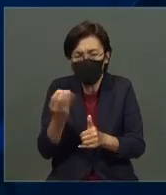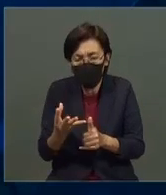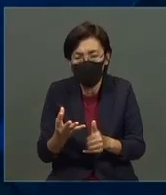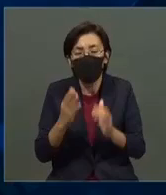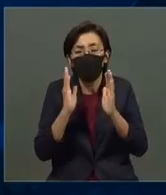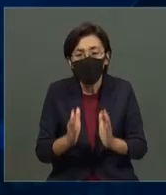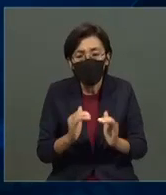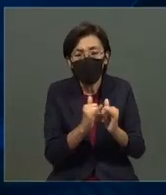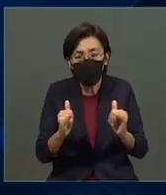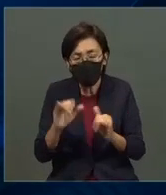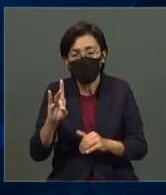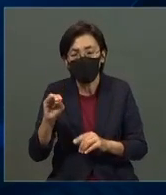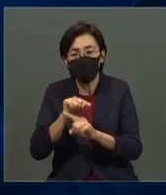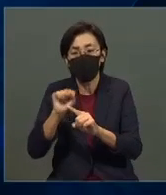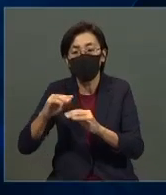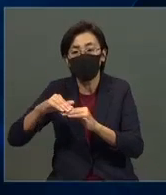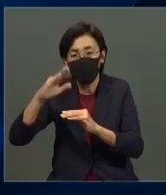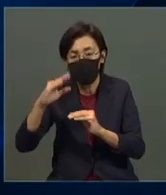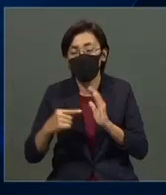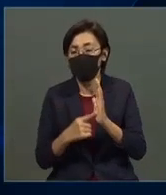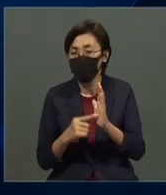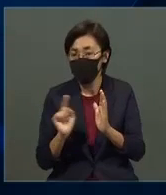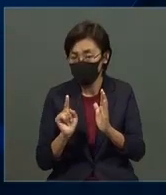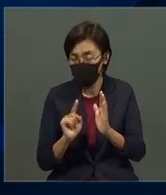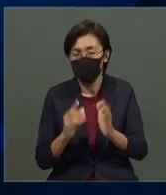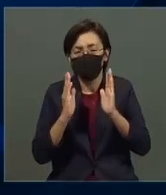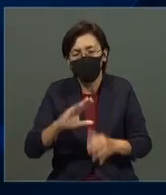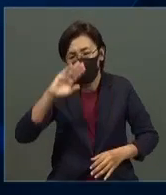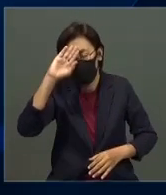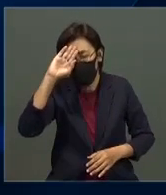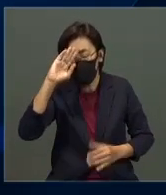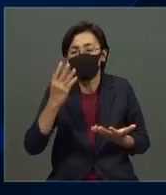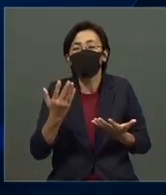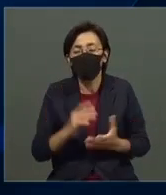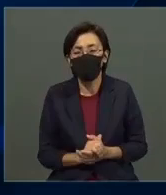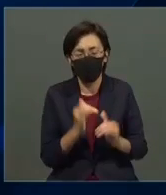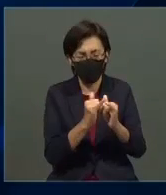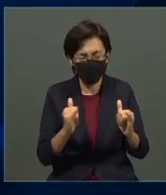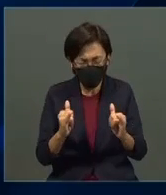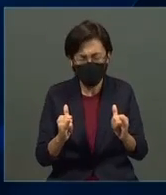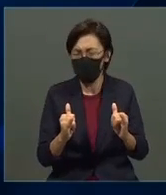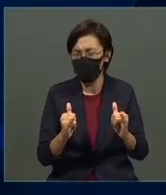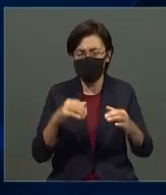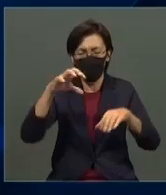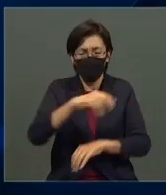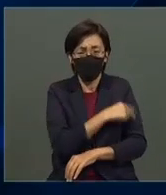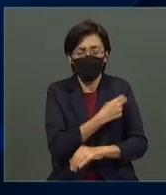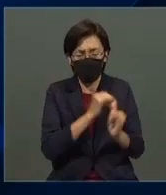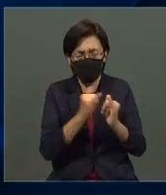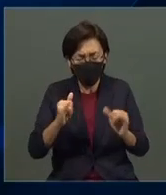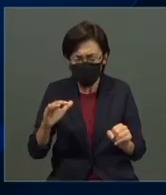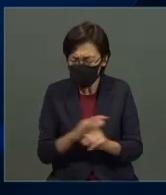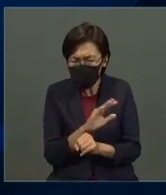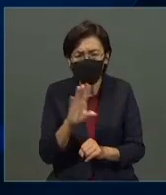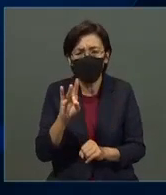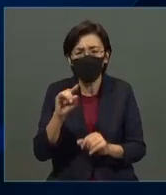อยละ80ขึ้นไปหมายความว่าคือคนไข้จะเริ่มจะล้นอ่ะเริ่มจะเยอะอย่างเงี้ยนะฮะมากกว่า 80%